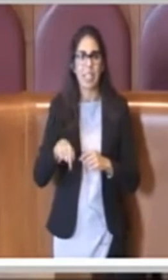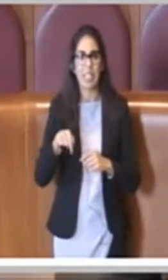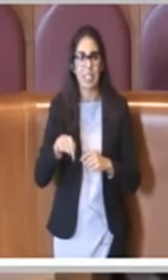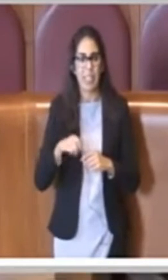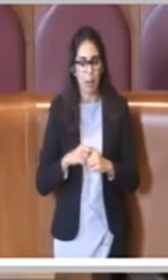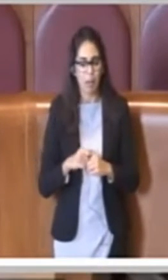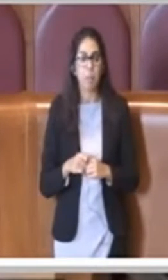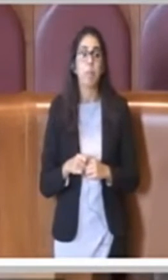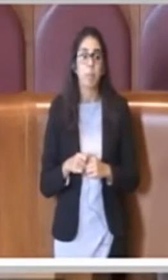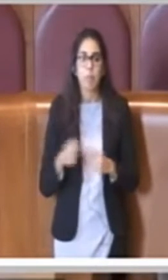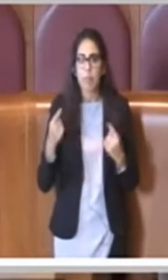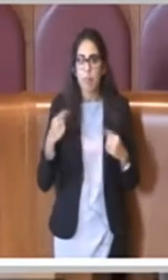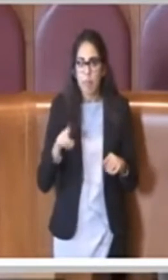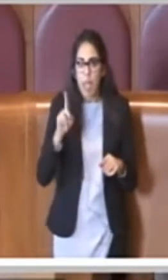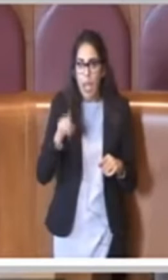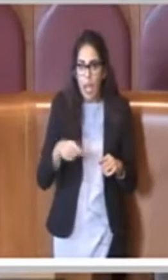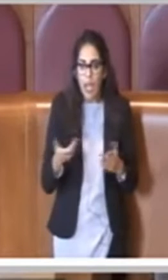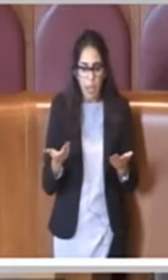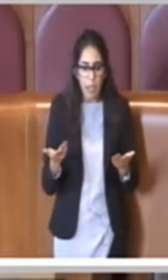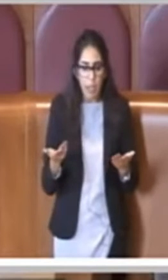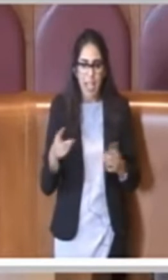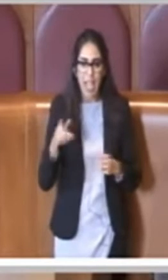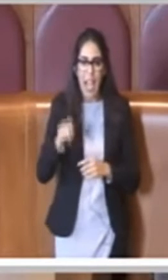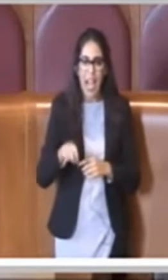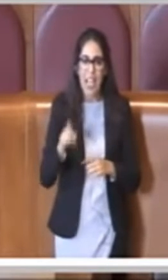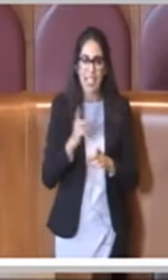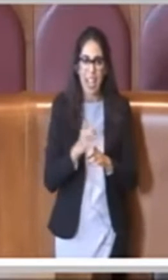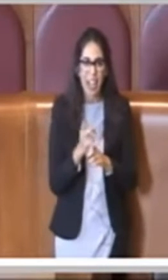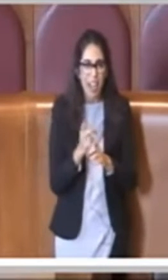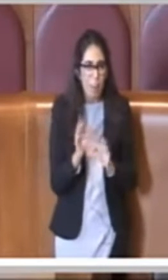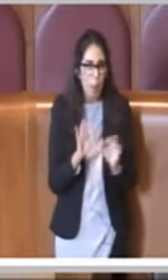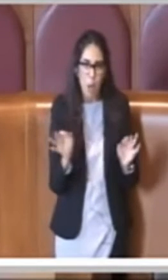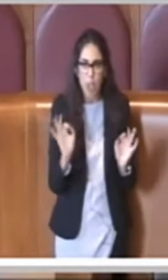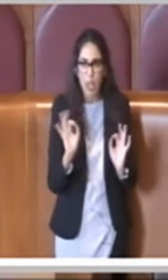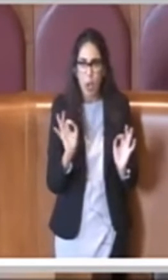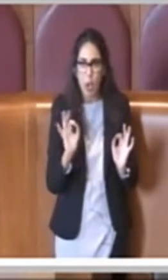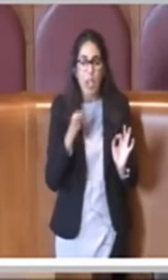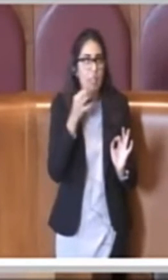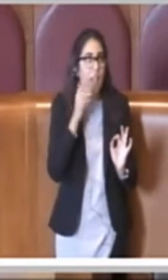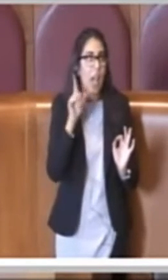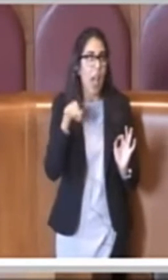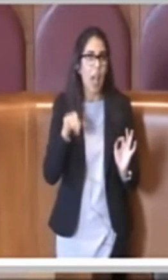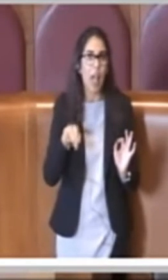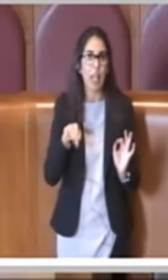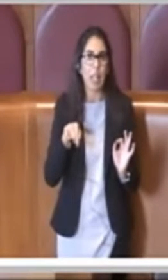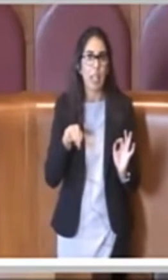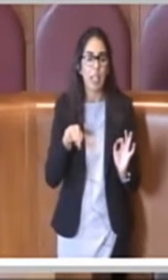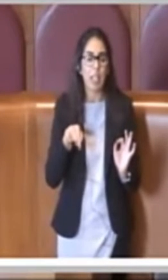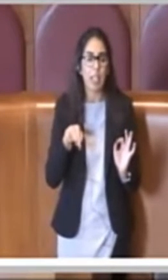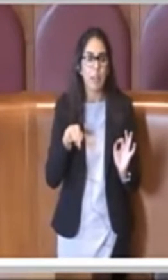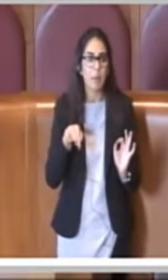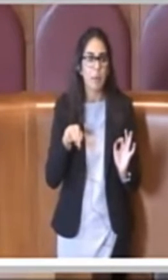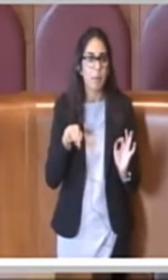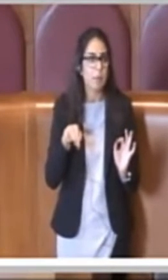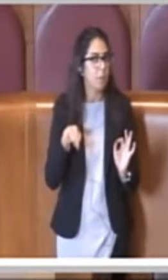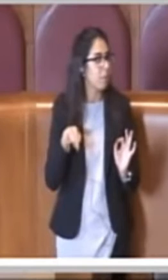Anche qui ancora l'asta deve essere definita e quindi anche qui